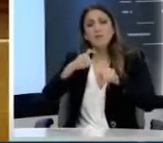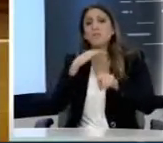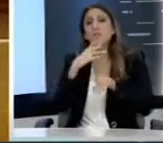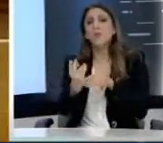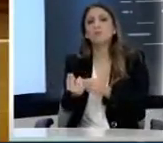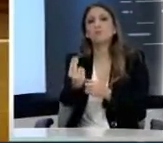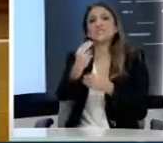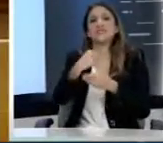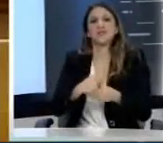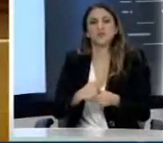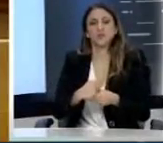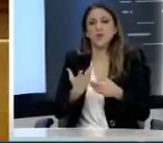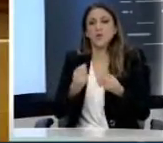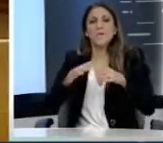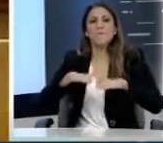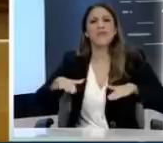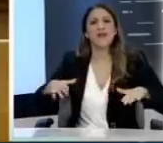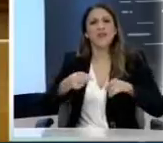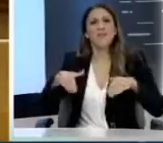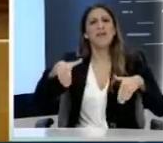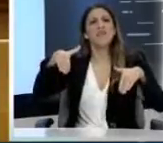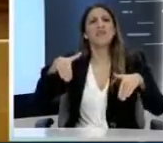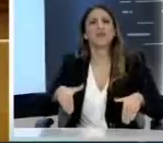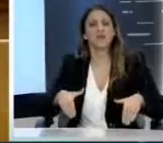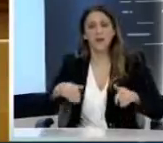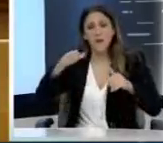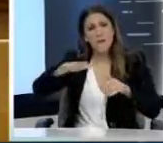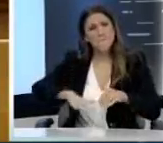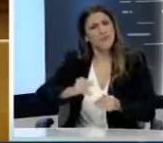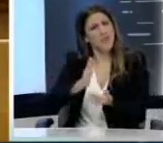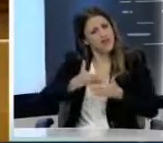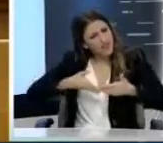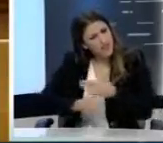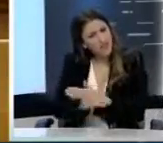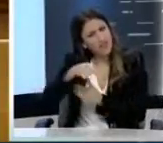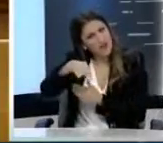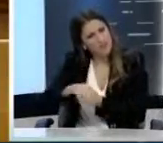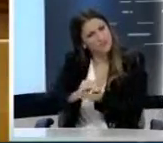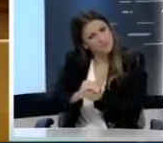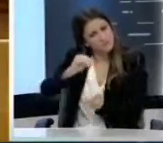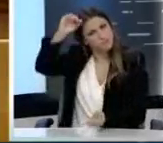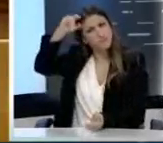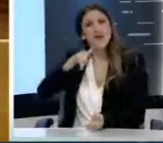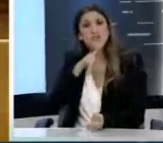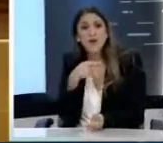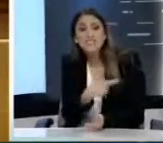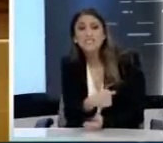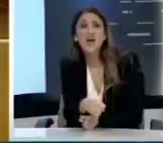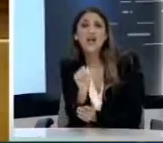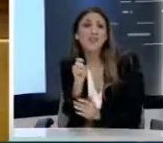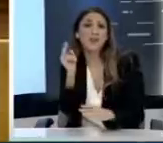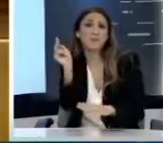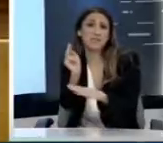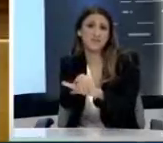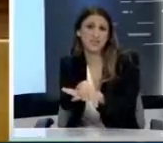ψηφίσουν ούτε για τα παιδάκια, για την ηθαγένεια που ζήσαν εδώ, γεννηθήκαν εδώ πέρα και τους αρνηθήκατε να ψηφίσετε για να